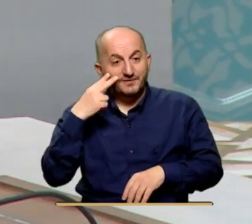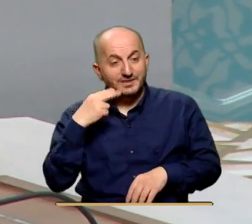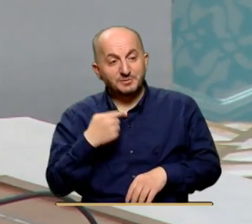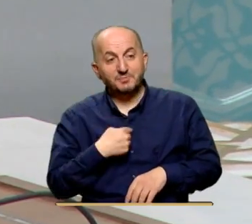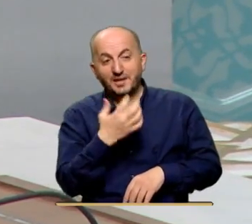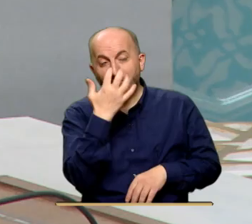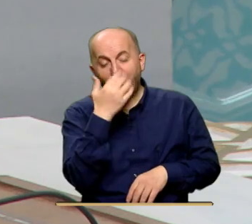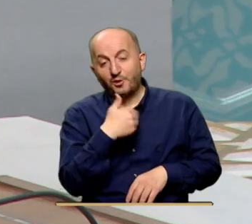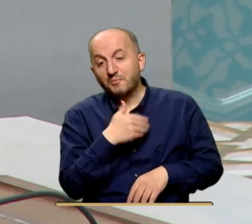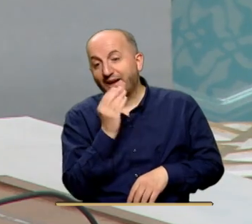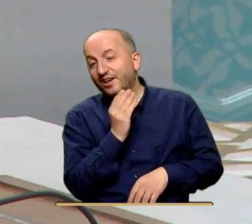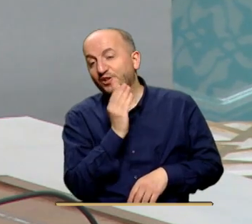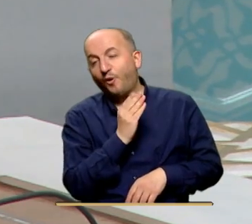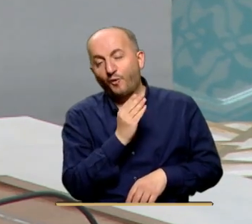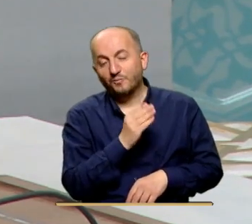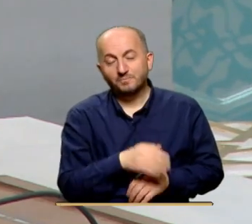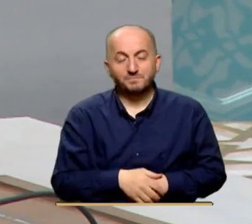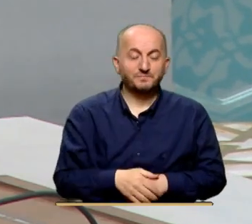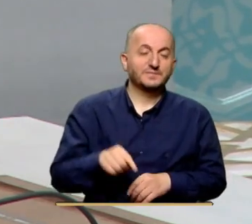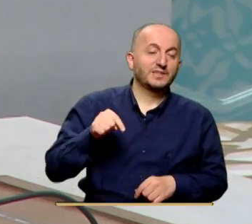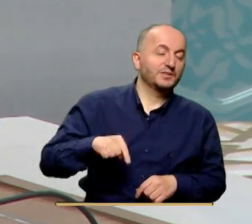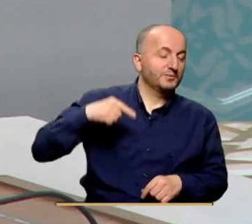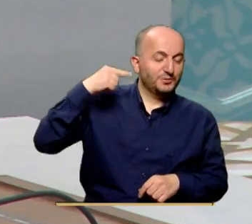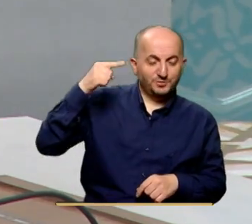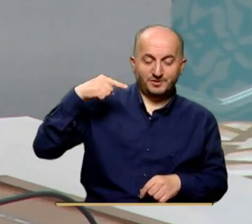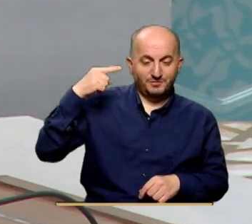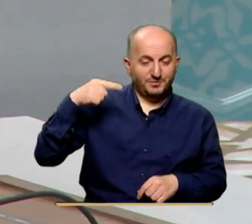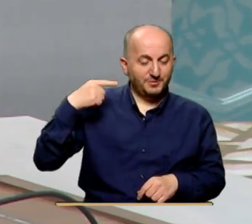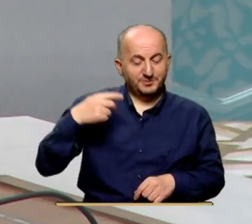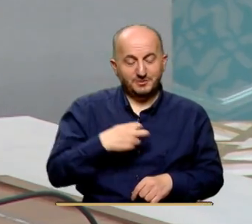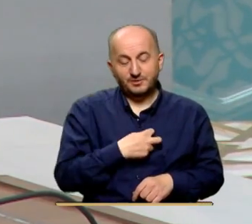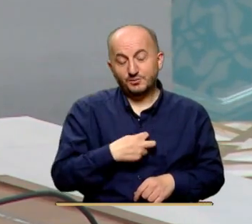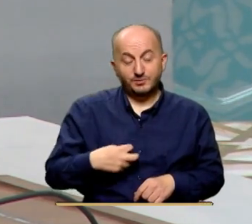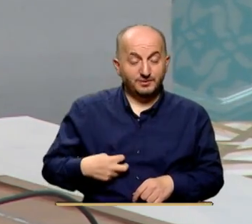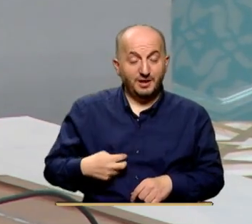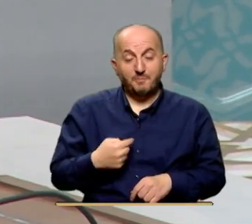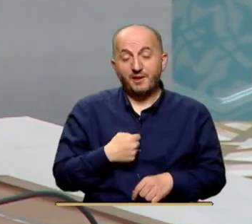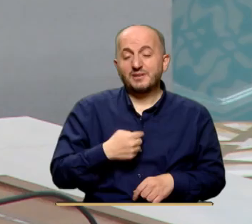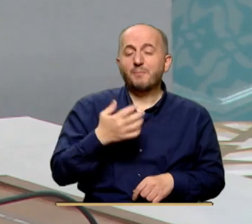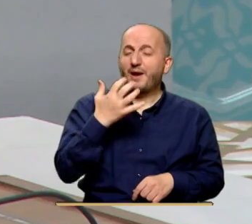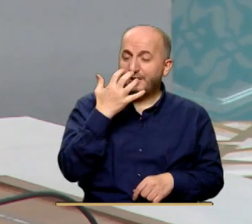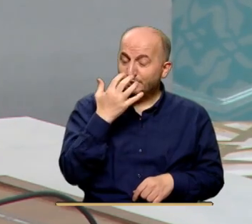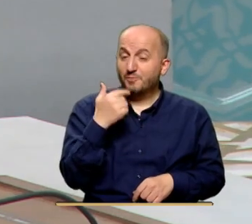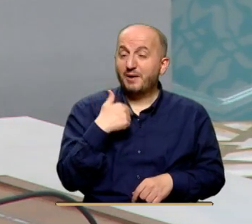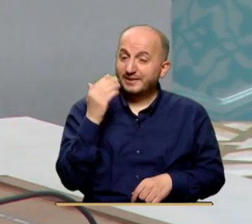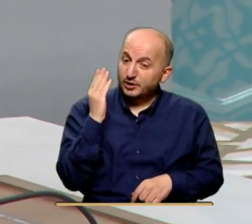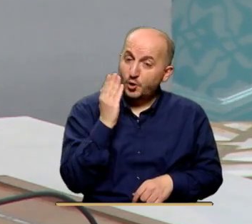ben gidiyorum. Şimdi düşünebiliyor musunuz? Resulullah beni bekliyor, ben